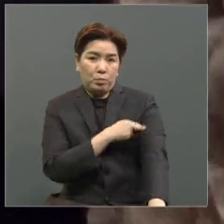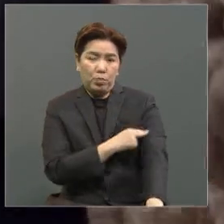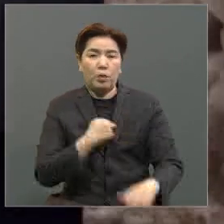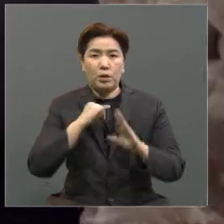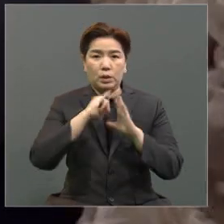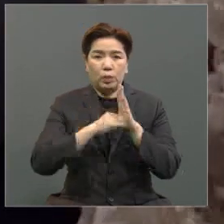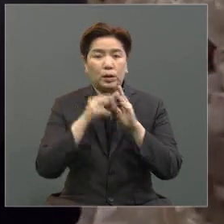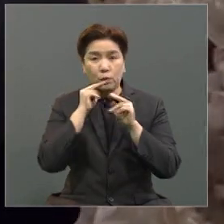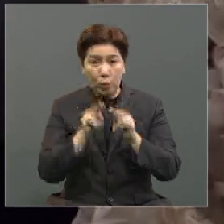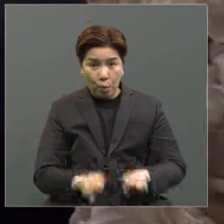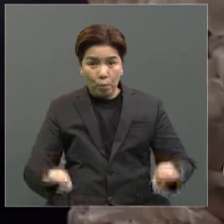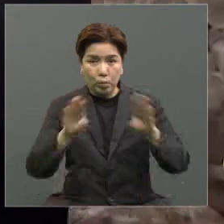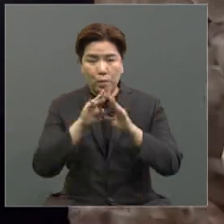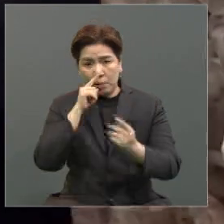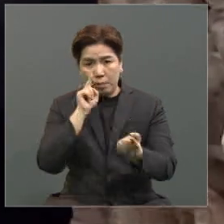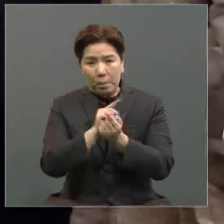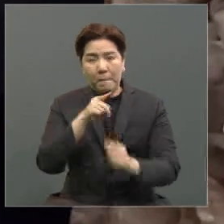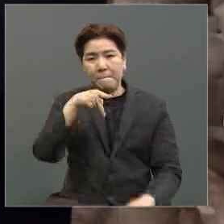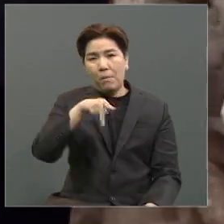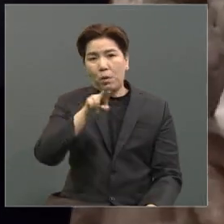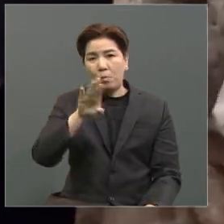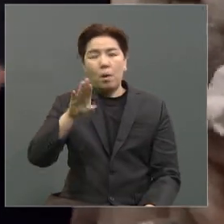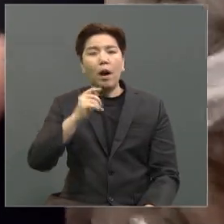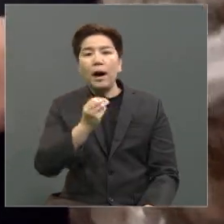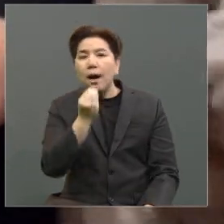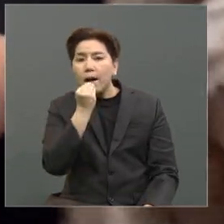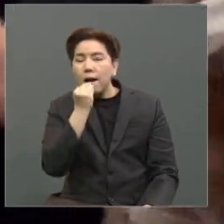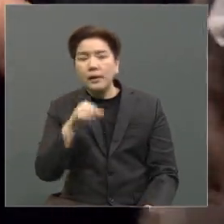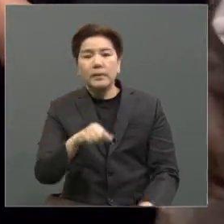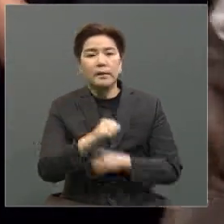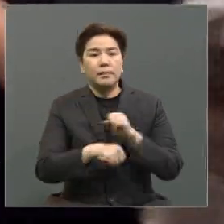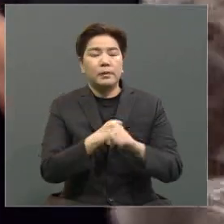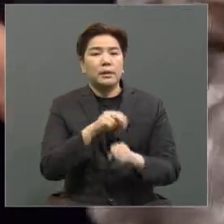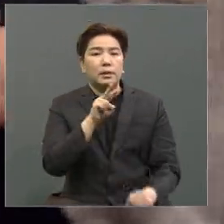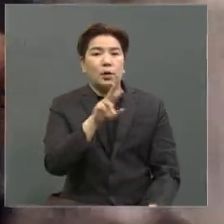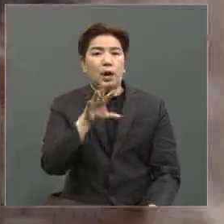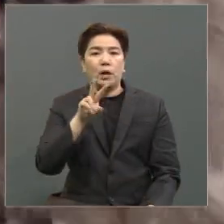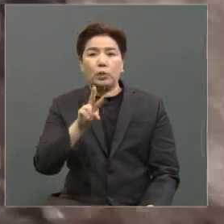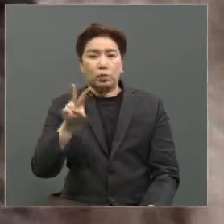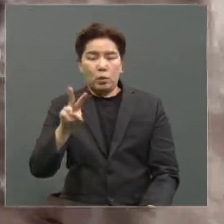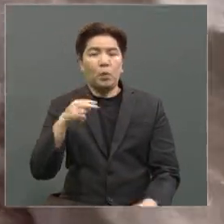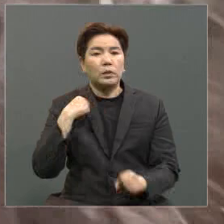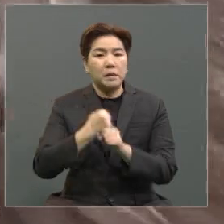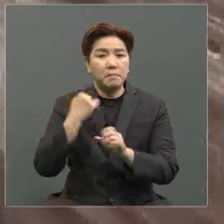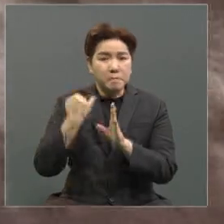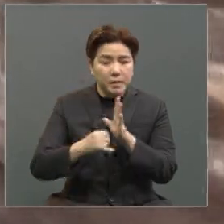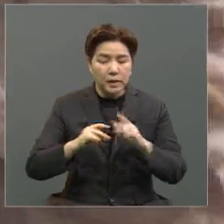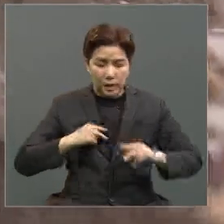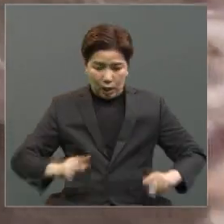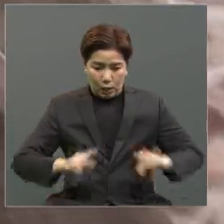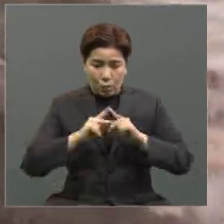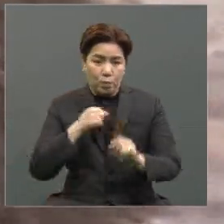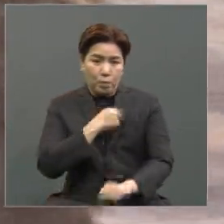นครปฐมพบความผิดตามพระราชบัญญัติอาหารพุทธศัก 2522เรื่องฝ่าฝืนประกาศกระทรวง